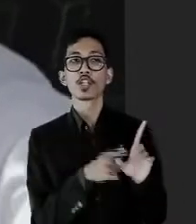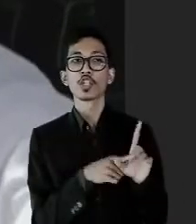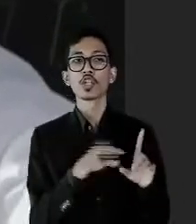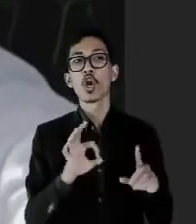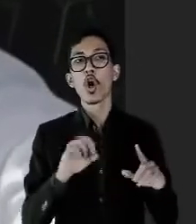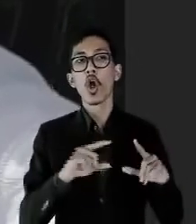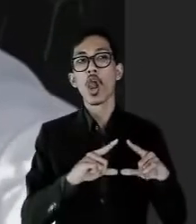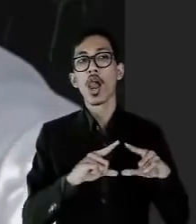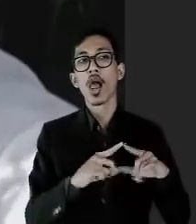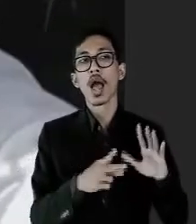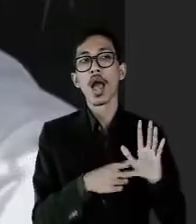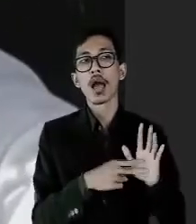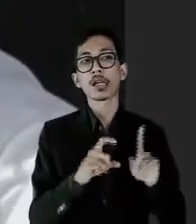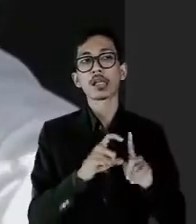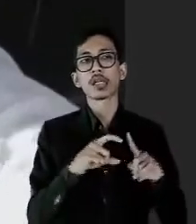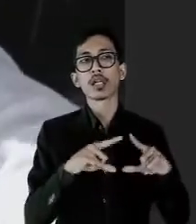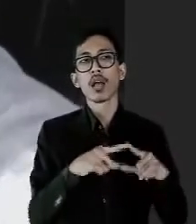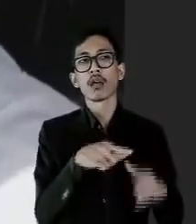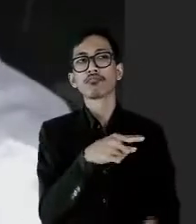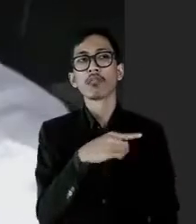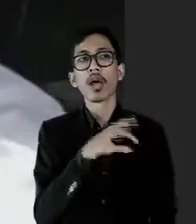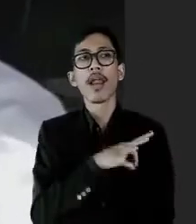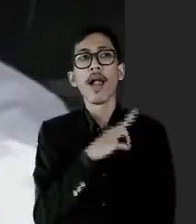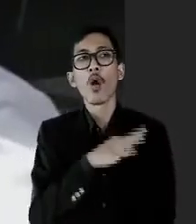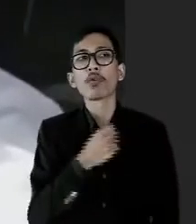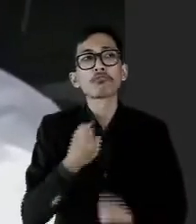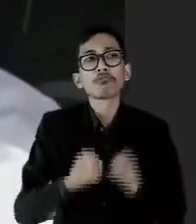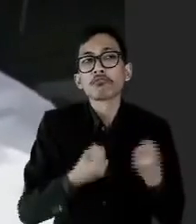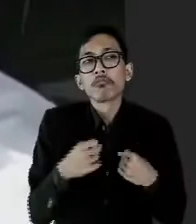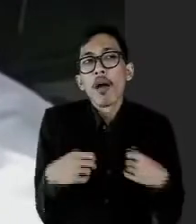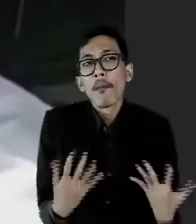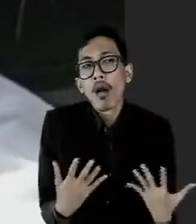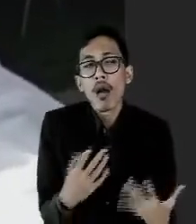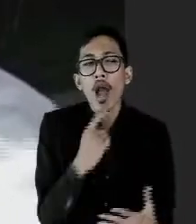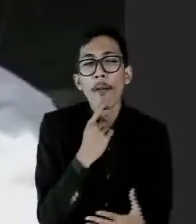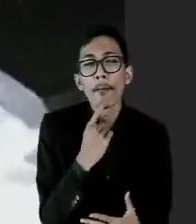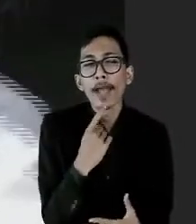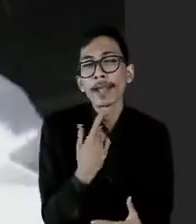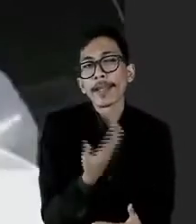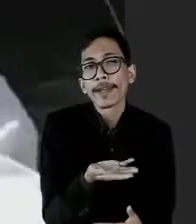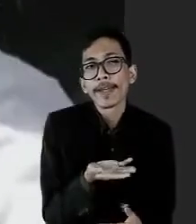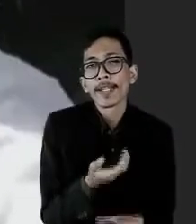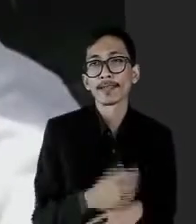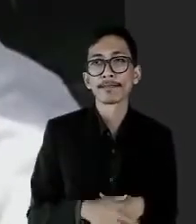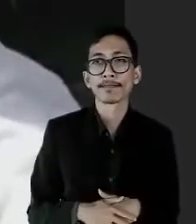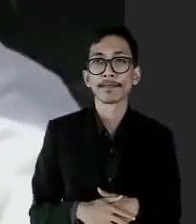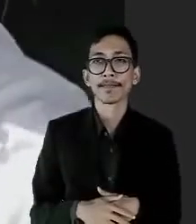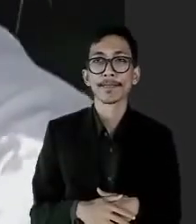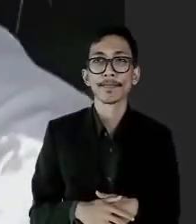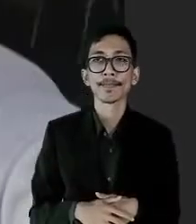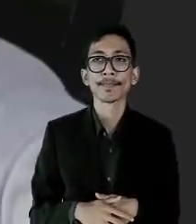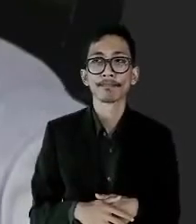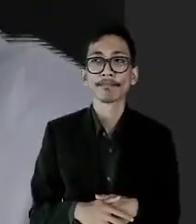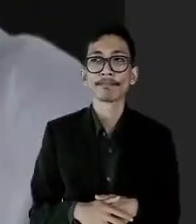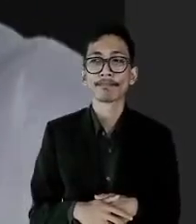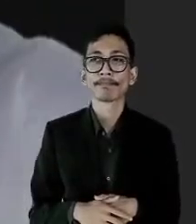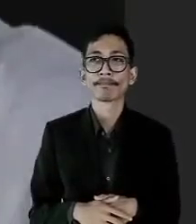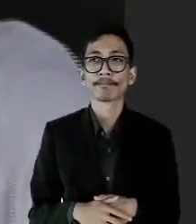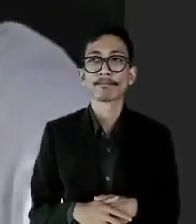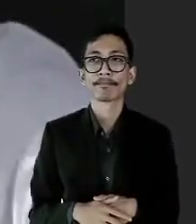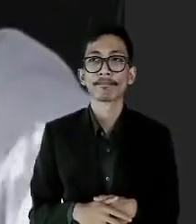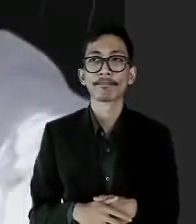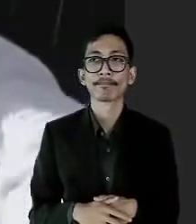yang Anda lakukan sebagai relawan di situ? Silakan, Yolanda. Oke, Bapak, saya ikut menyambung ya,